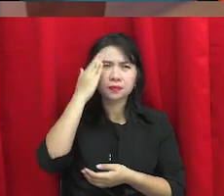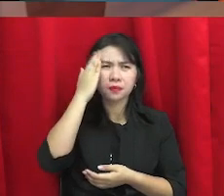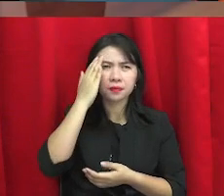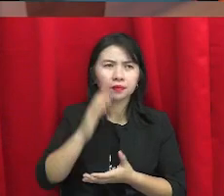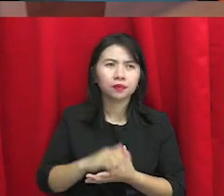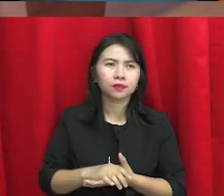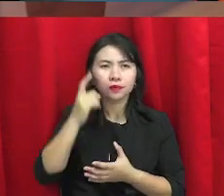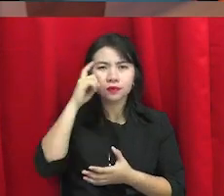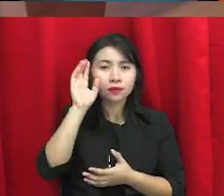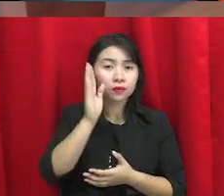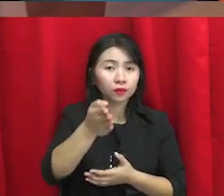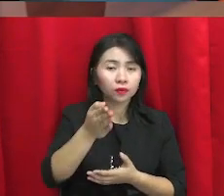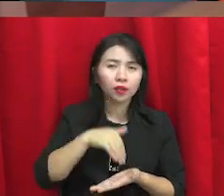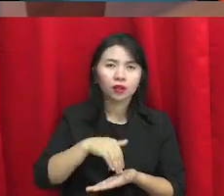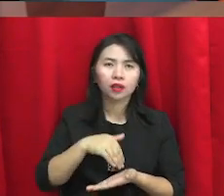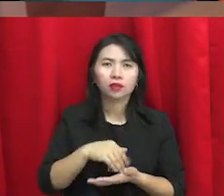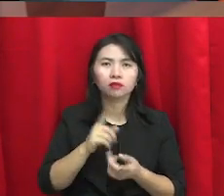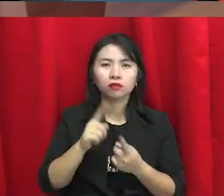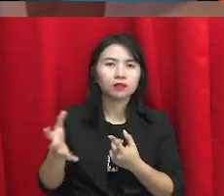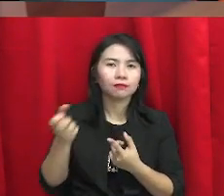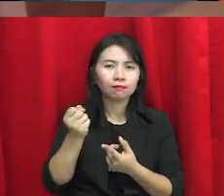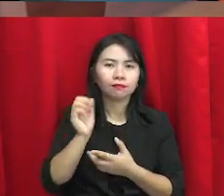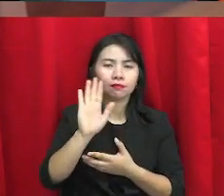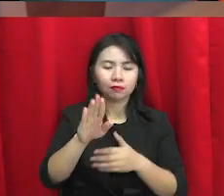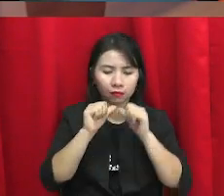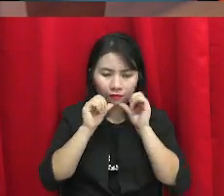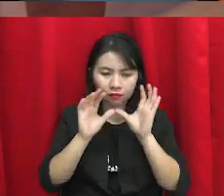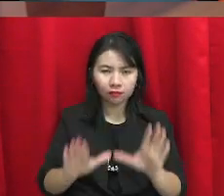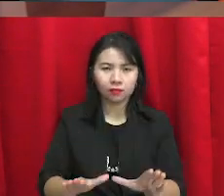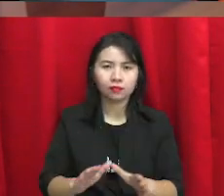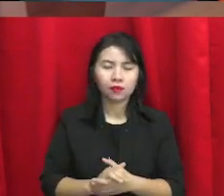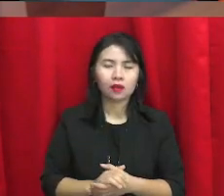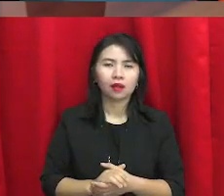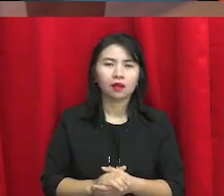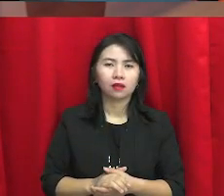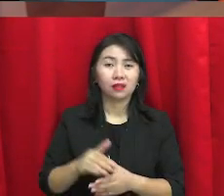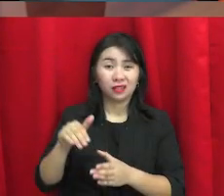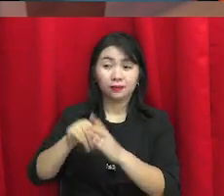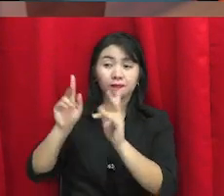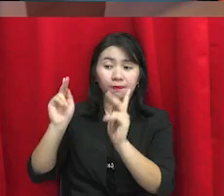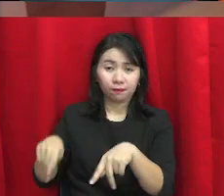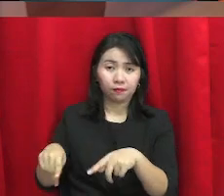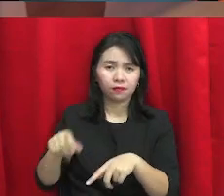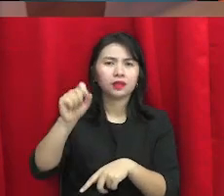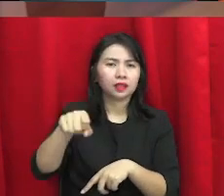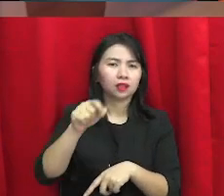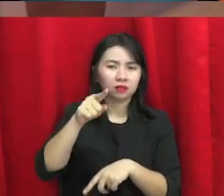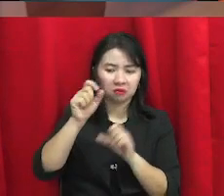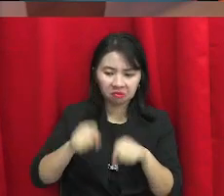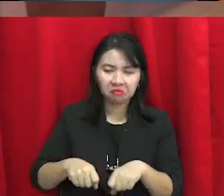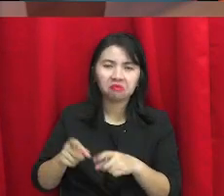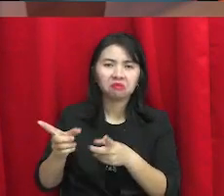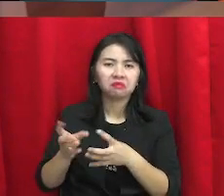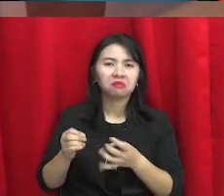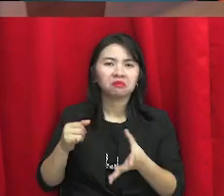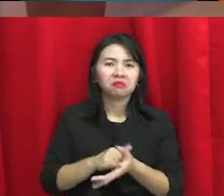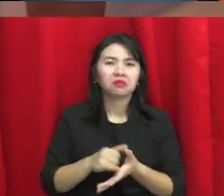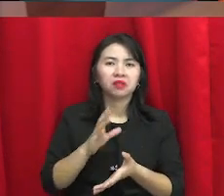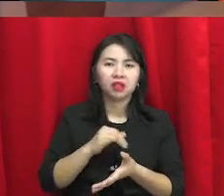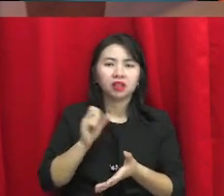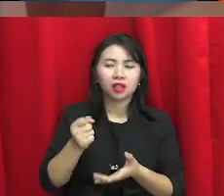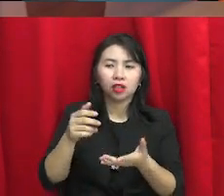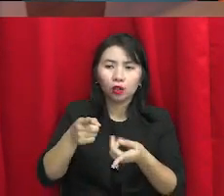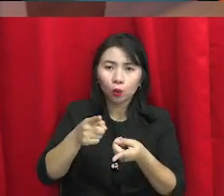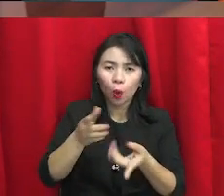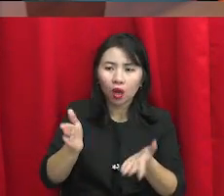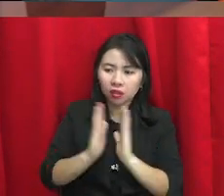ng gusto nyo ng blessing. You see? Sa tao nga, sa magulang nga, nagagawa ninyo eh. Eh, naghahanap nga kayong malalambing